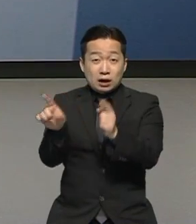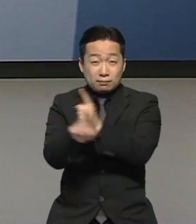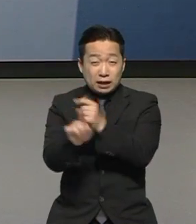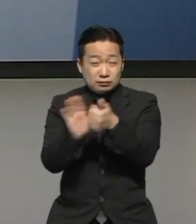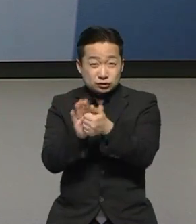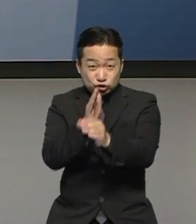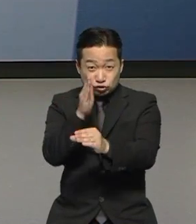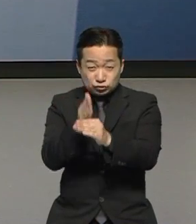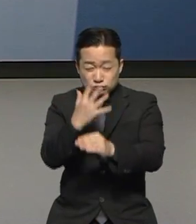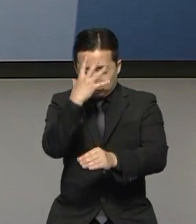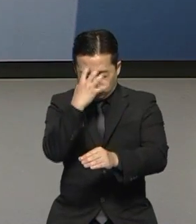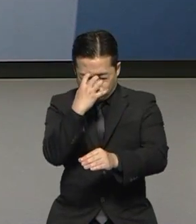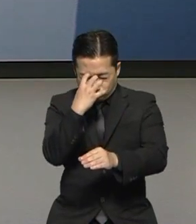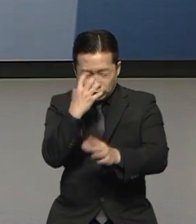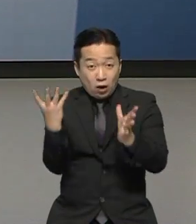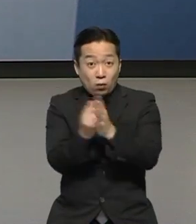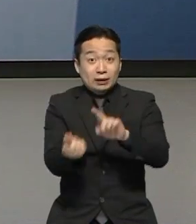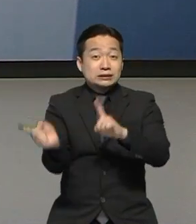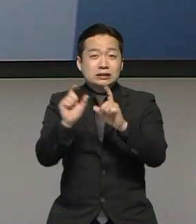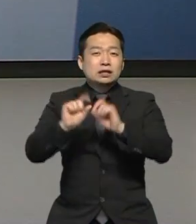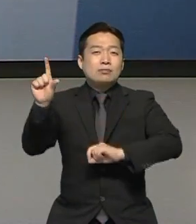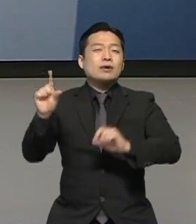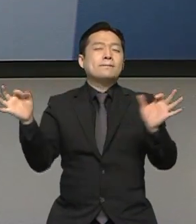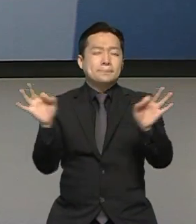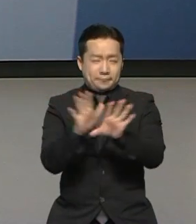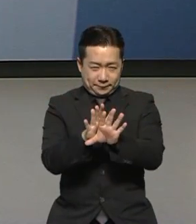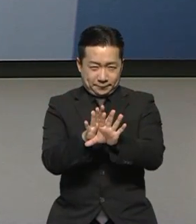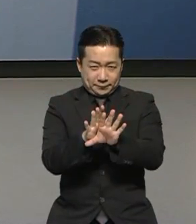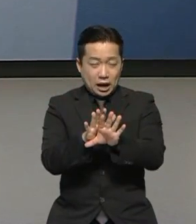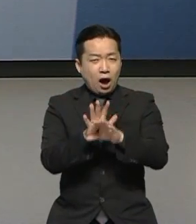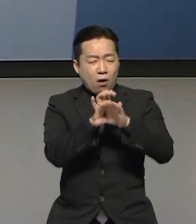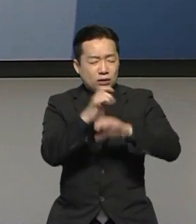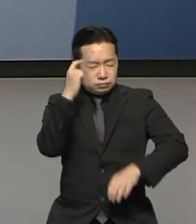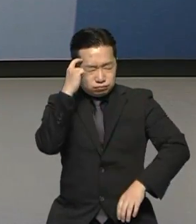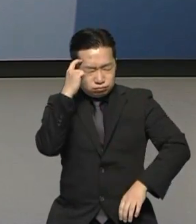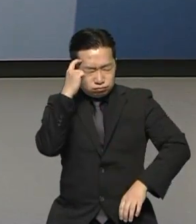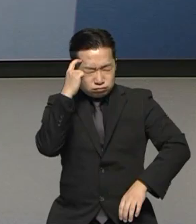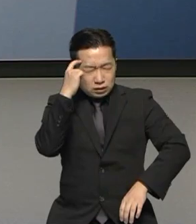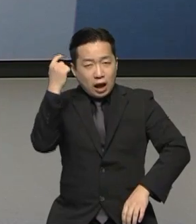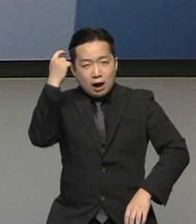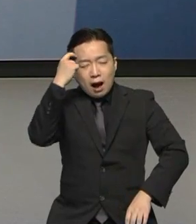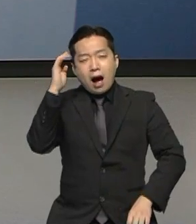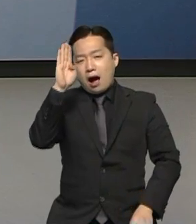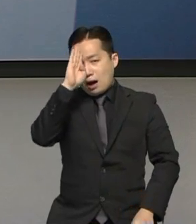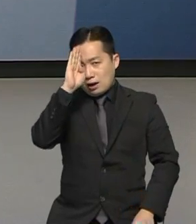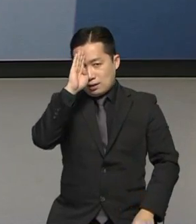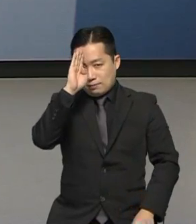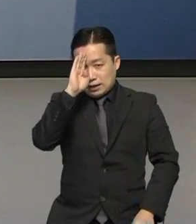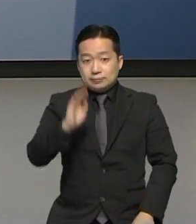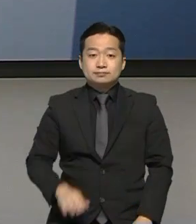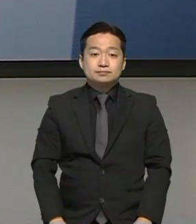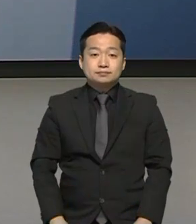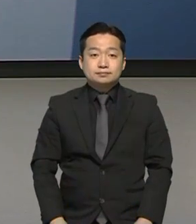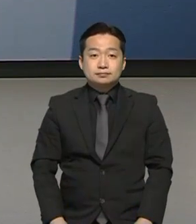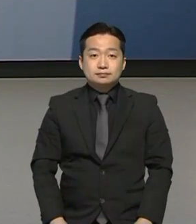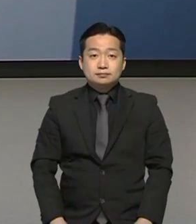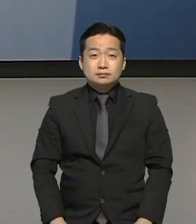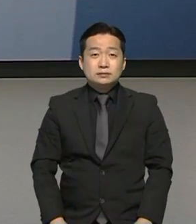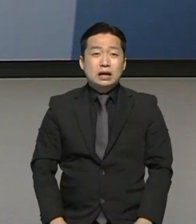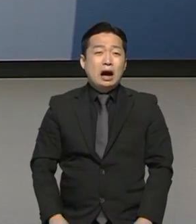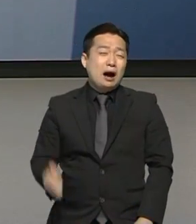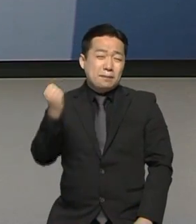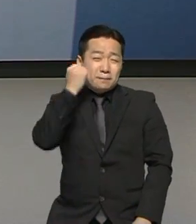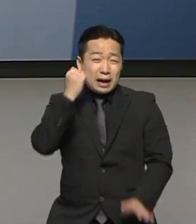우울감은 완치 후 대부분 사라졌지만 코로나19를 떠올릴 때마다 정신적 고통을 겪는 현상, 즉 외상 후